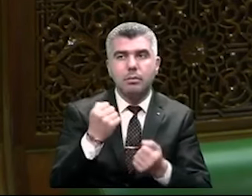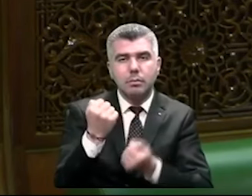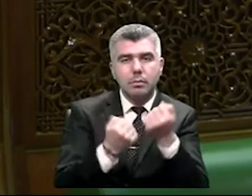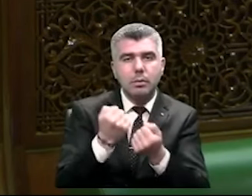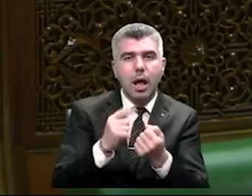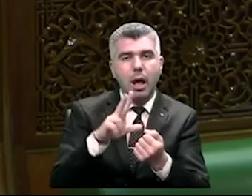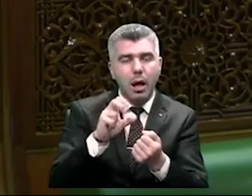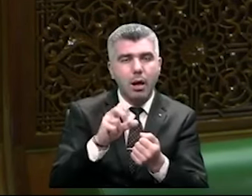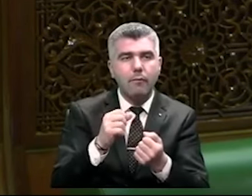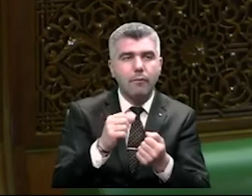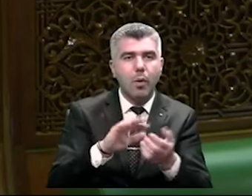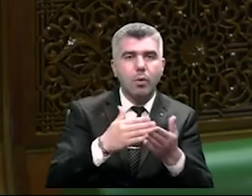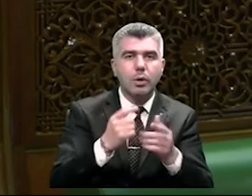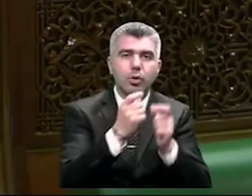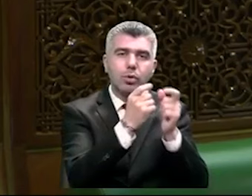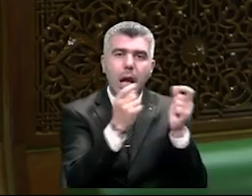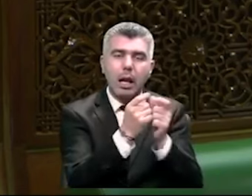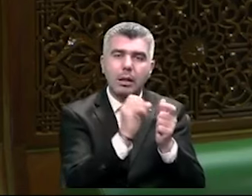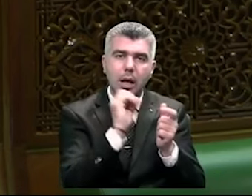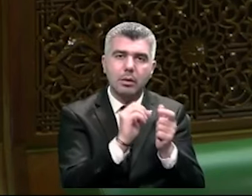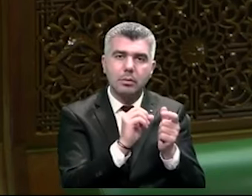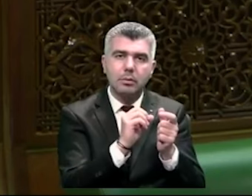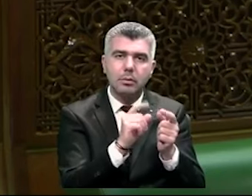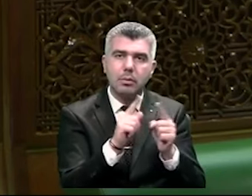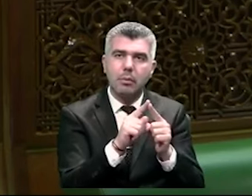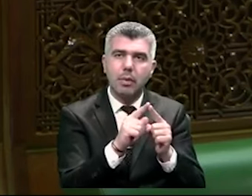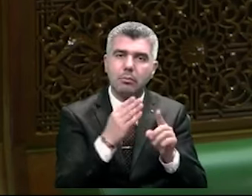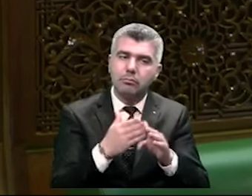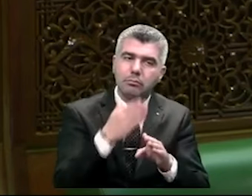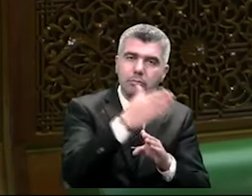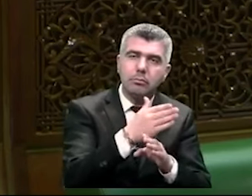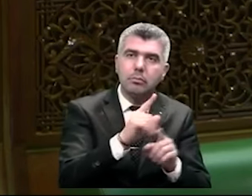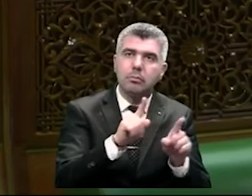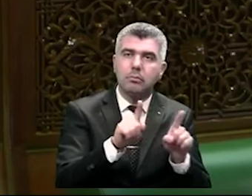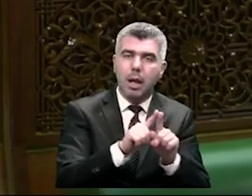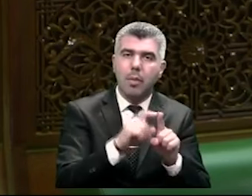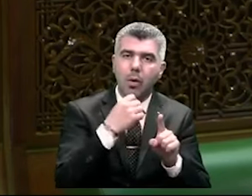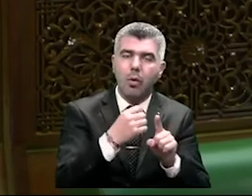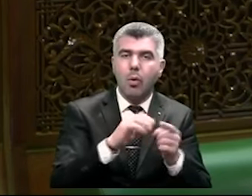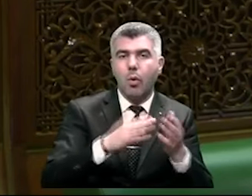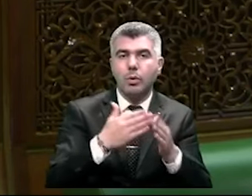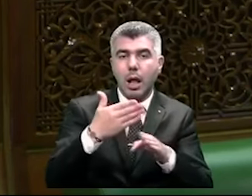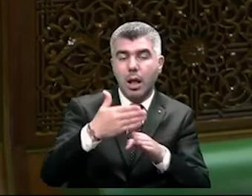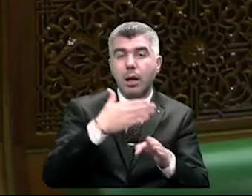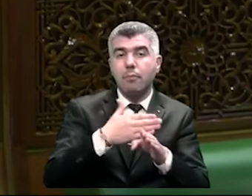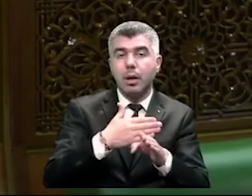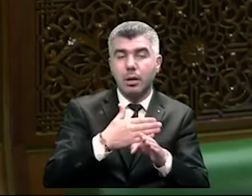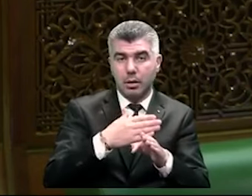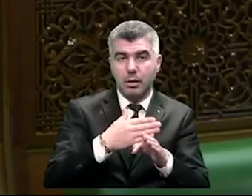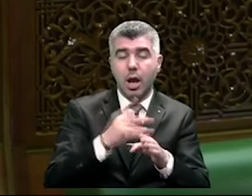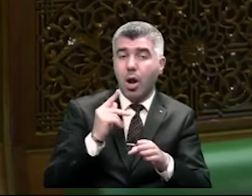ل مقاوله ولا الدراسات دار شي اشارات اولا لا من ناحيه التشوير ولا